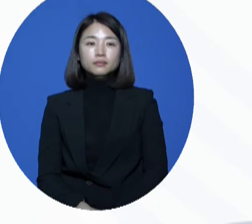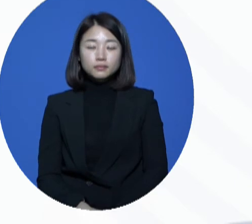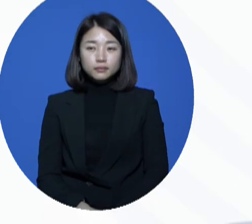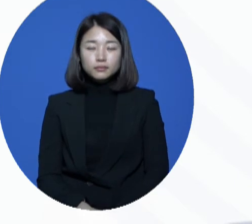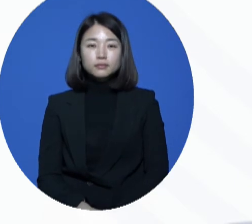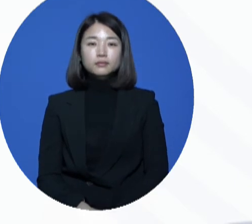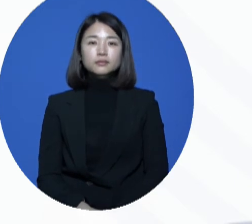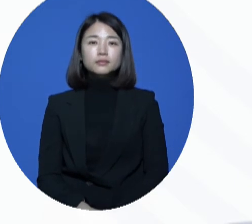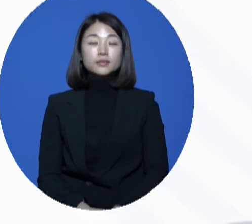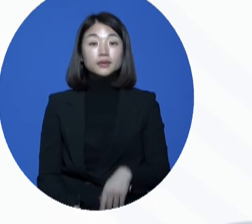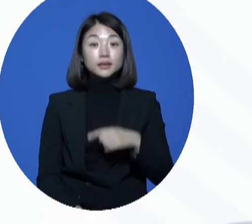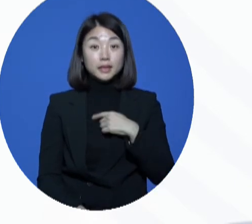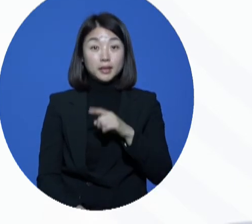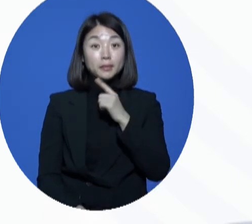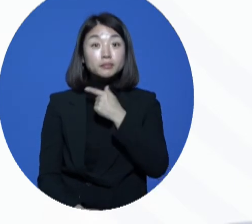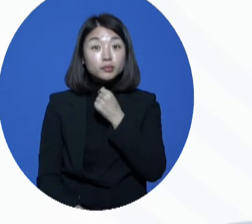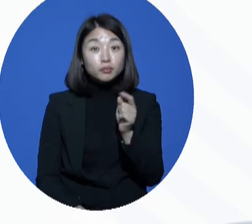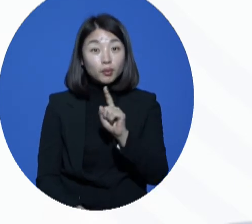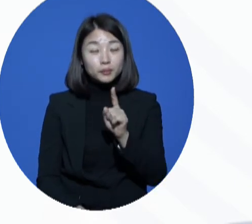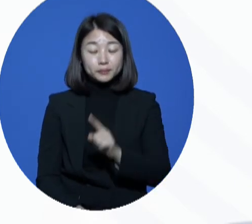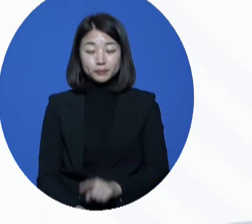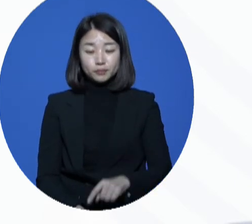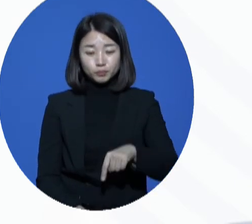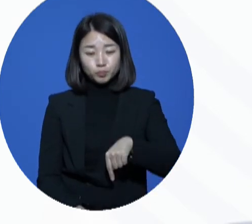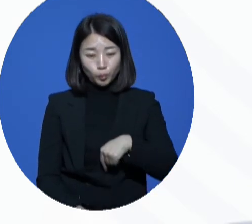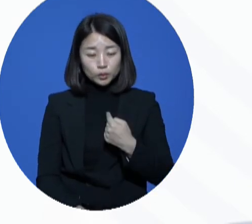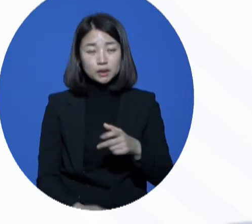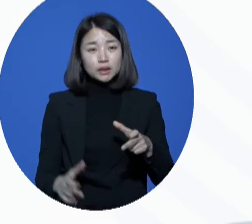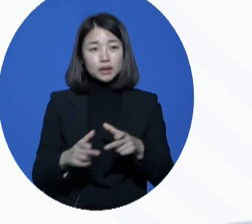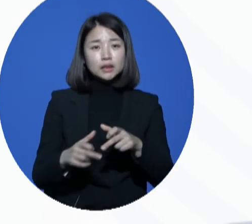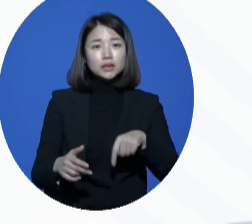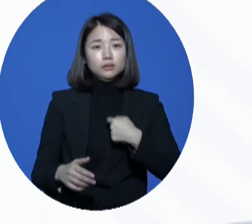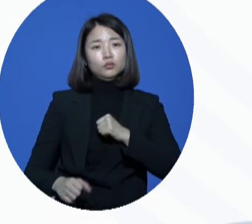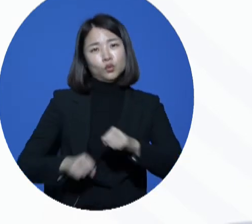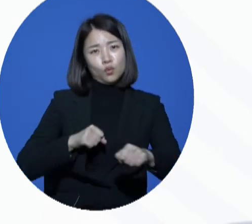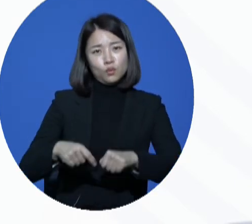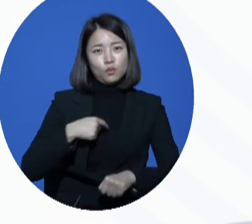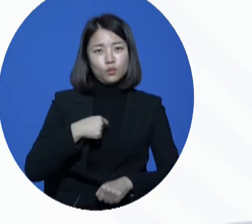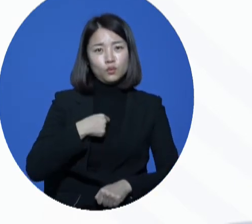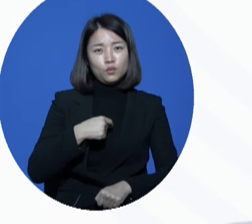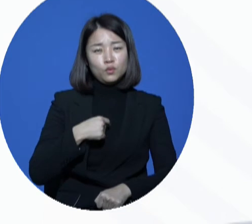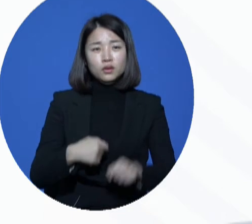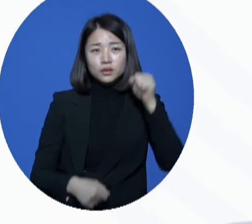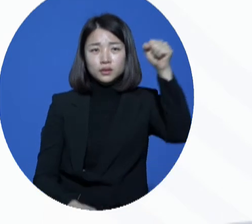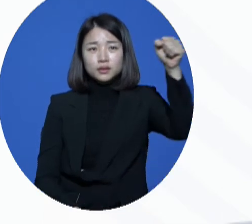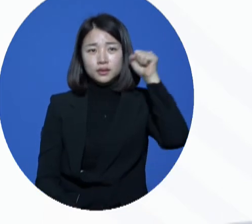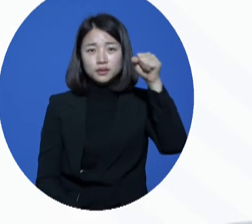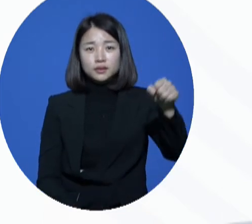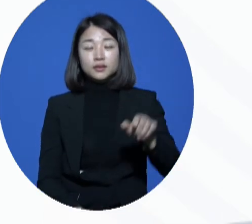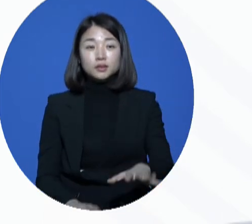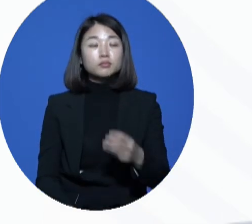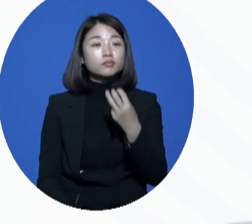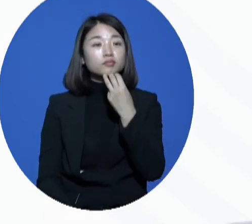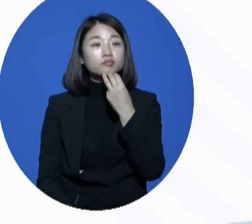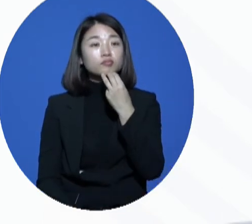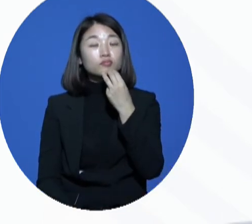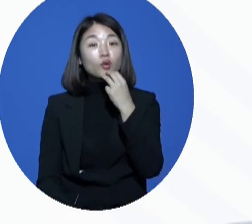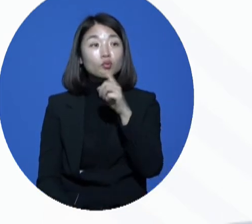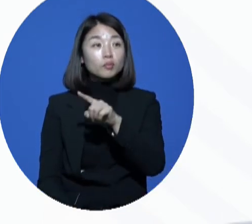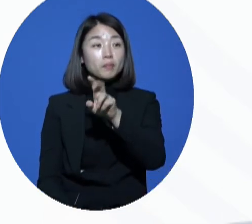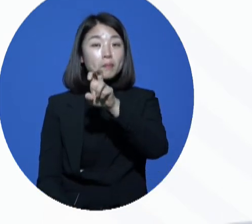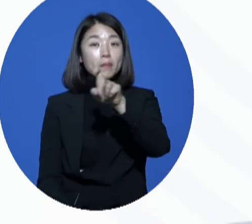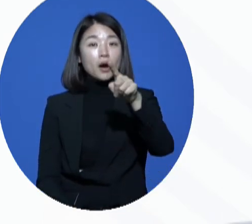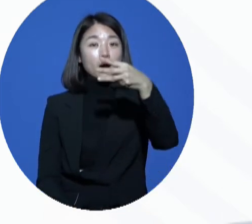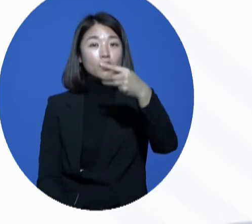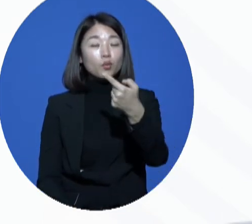무엇보다 강조하고 싶은 것은 당사자 중심의 운동인데요. 지금 서울의 마로니에 공원에 그 마로니